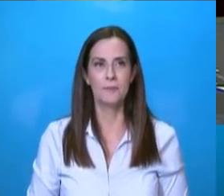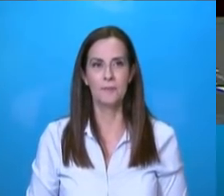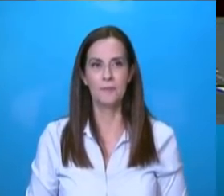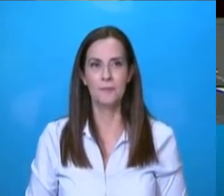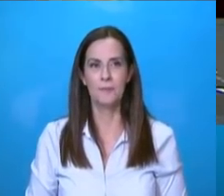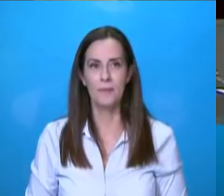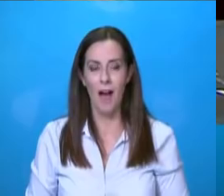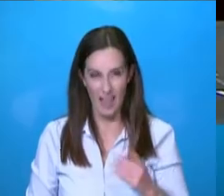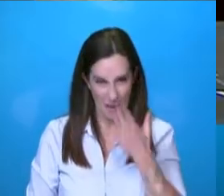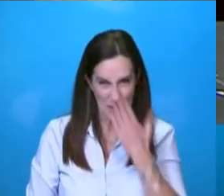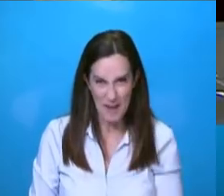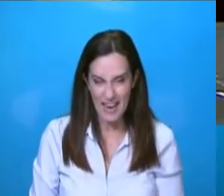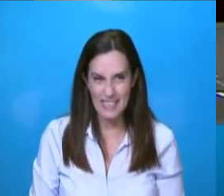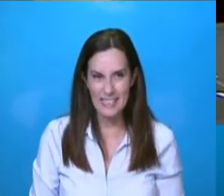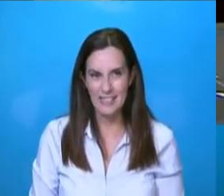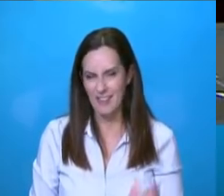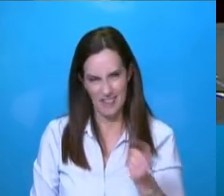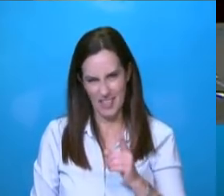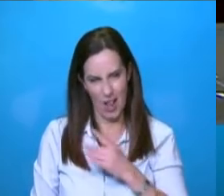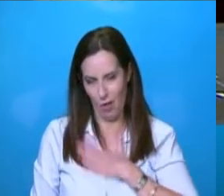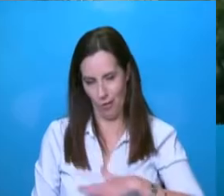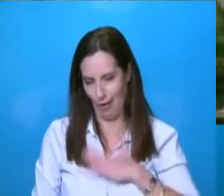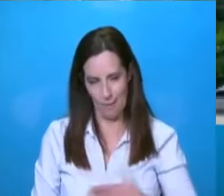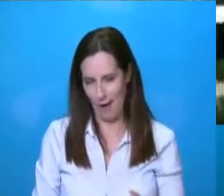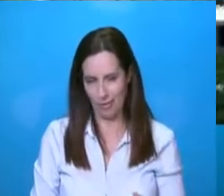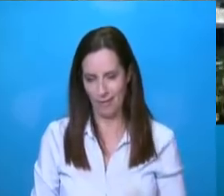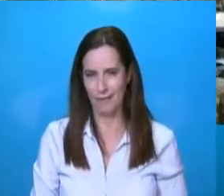אתה מתבאס מזה. כן, זה לא נחמד לאף אחד.